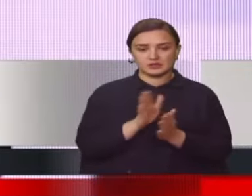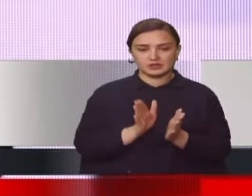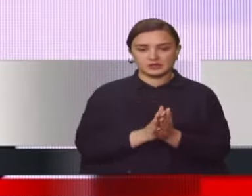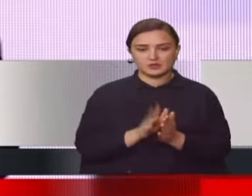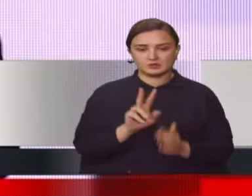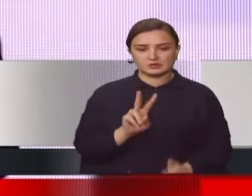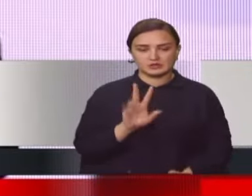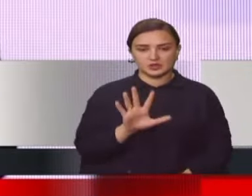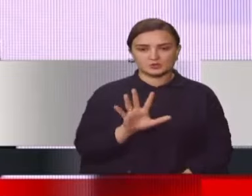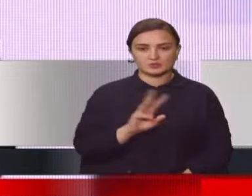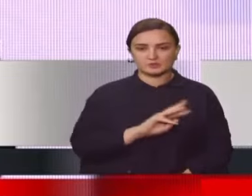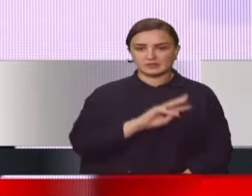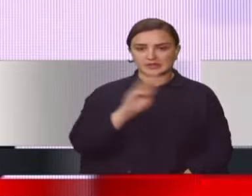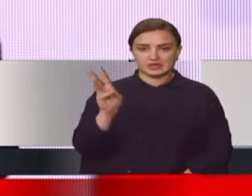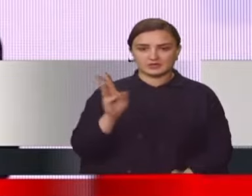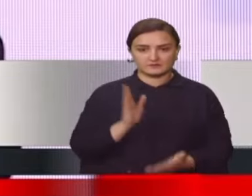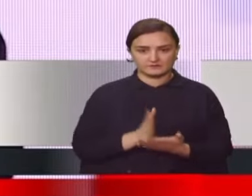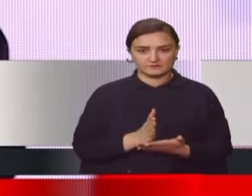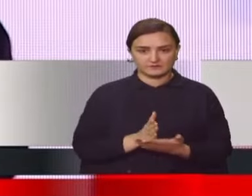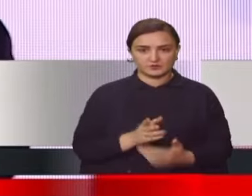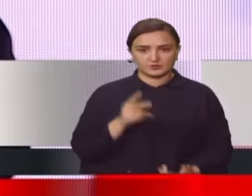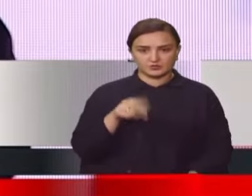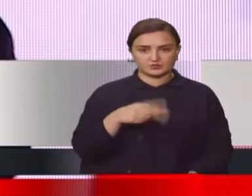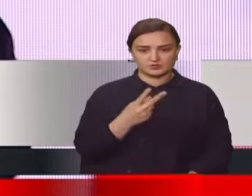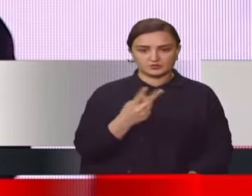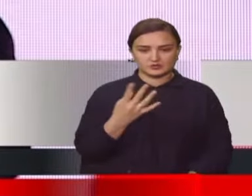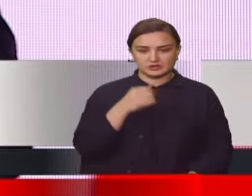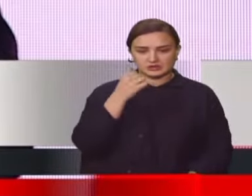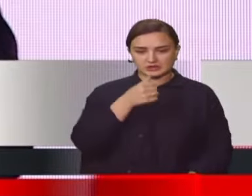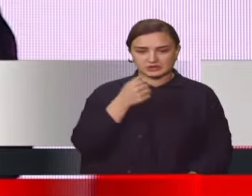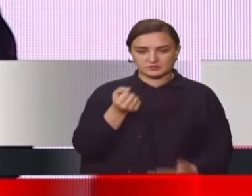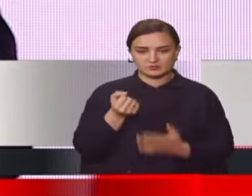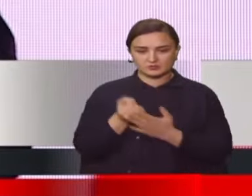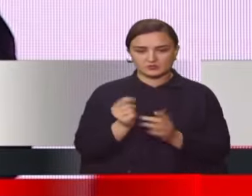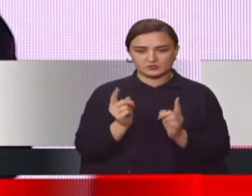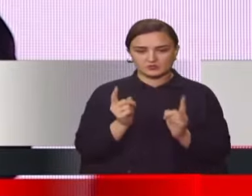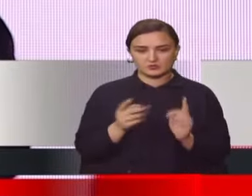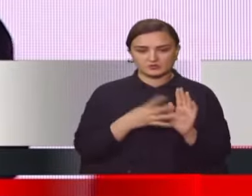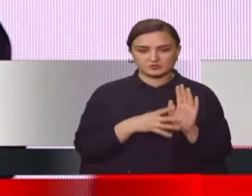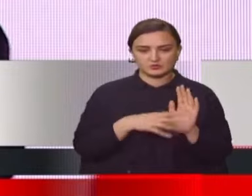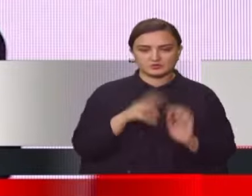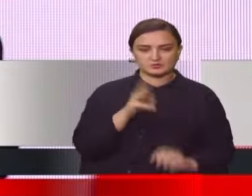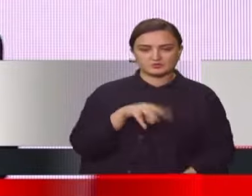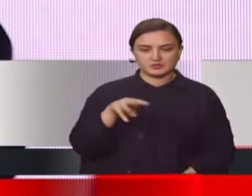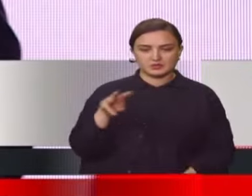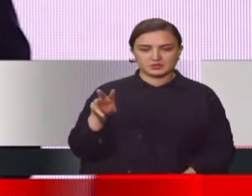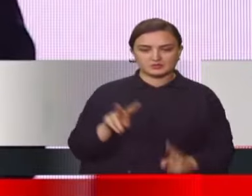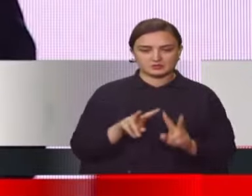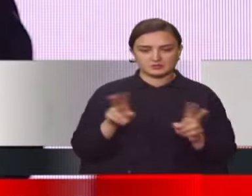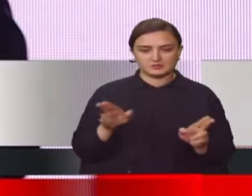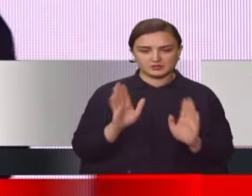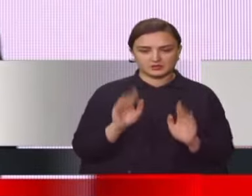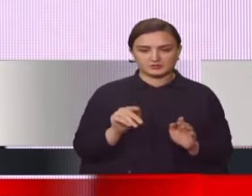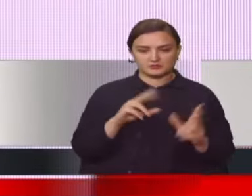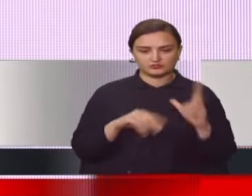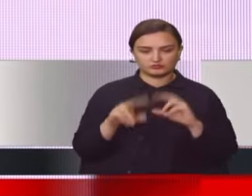სადღაც 25 მილიარდს შეადგენდა, 2024 წლის ბოლოსთვის ის 90 მილიარდს გაუტოლდება. ანუ